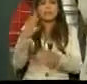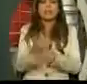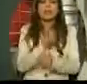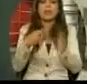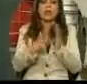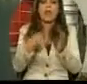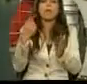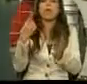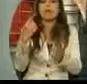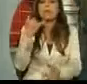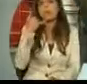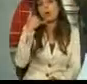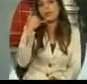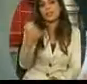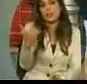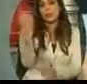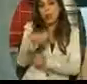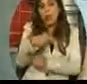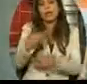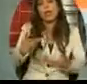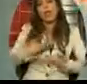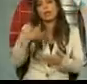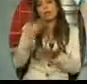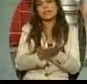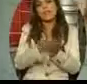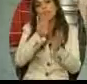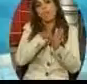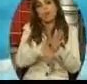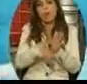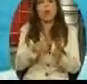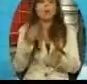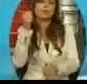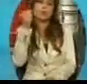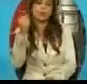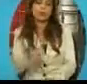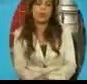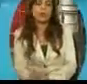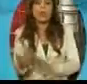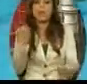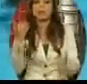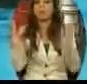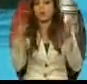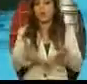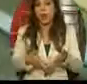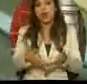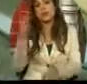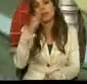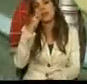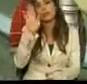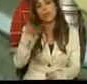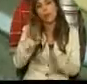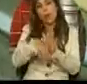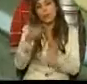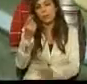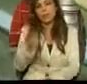למוקד ההזמנות של המלון לתת לנו הצעה נמוכה יותר מהסוכנות. אז לפני שאתם יורדים לאלת, כדאי שתנסו גם להוריד